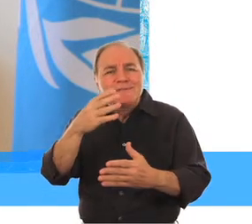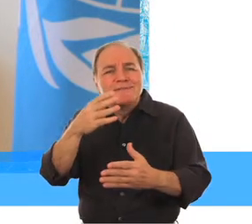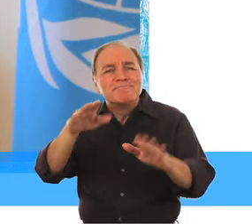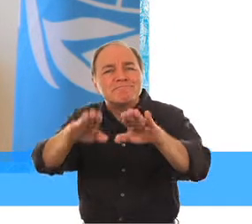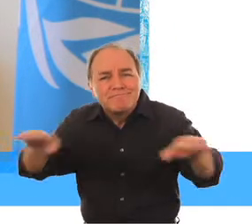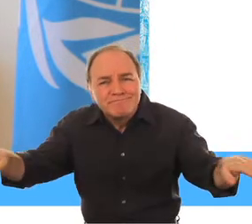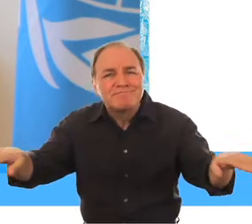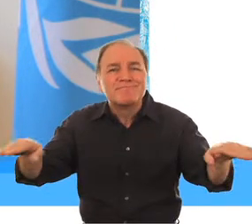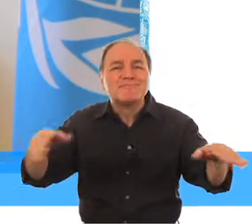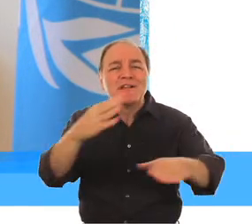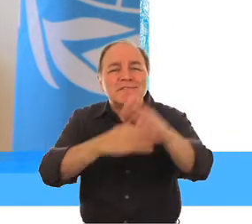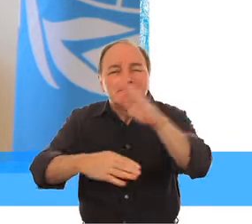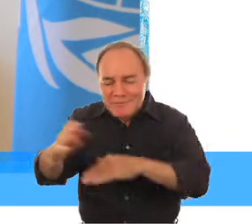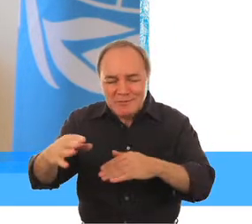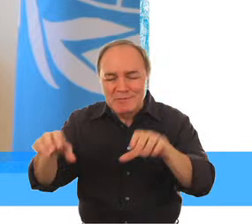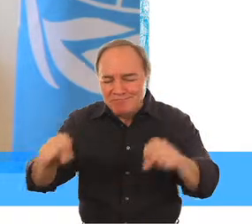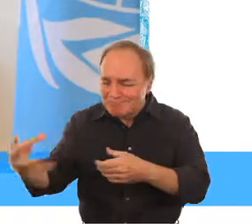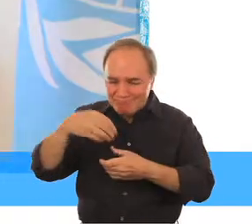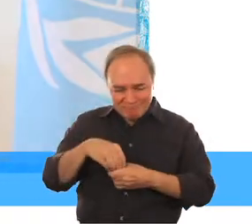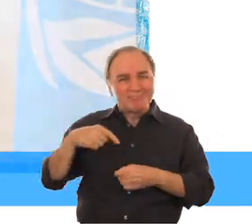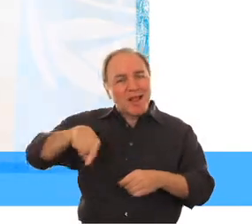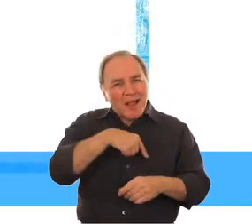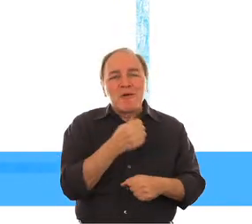plus inclusif et une société plus inclusive.